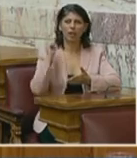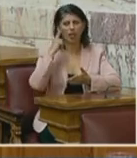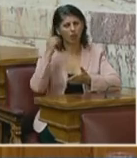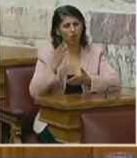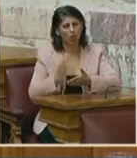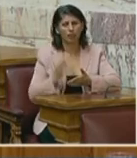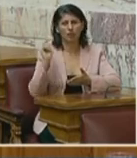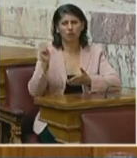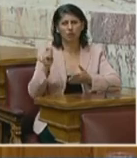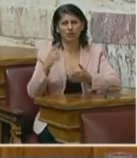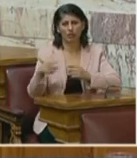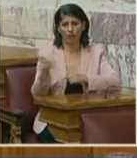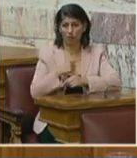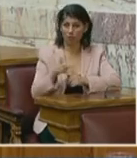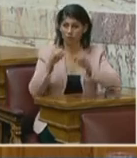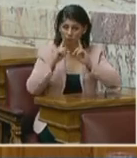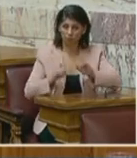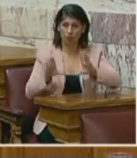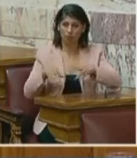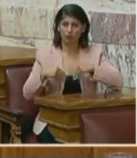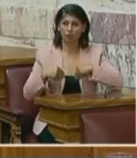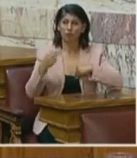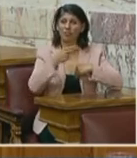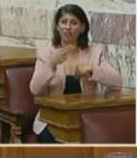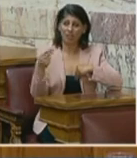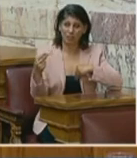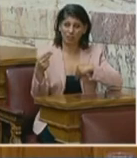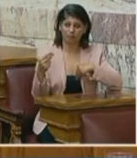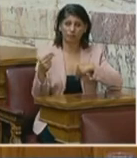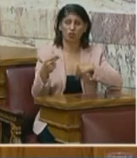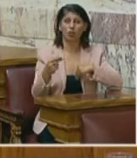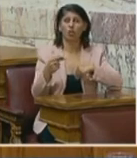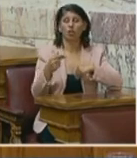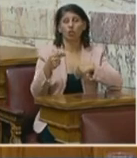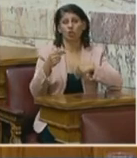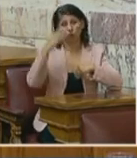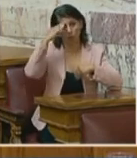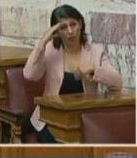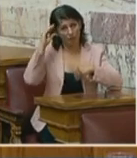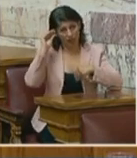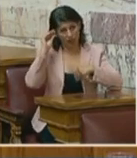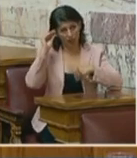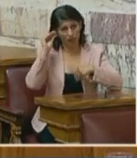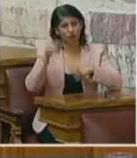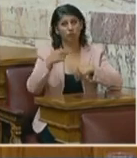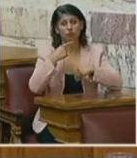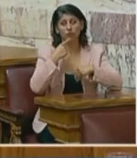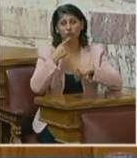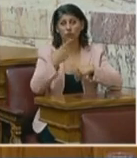μας, οφείλουμε να υιοθετήσουμε τη φράση του Κωνσταντίνου Καραμαλή, την οποία